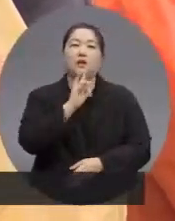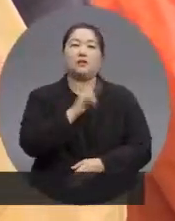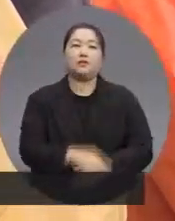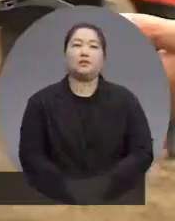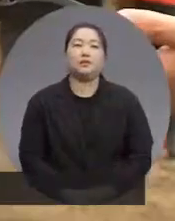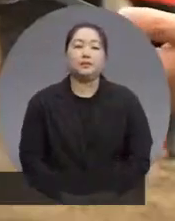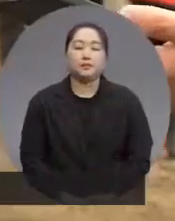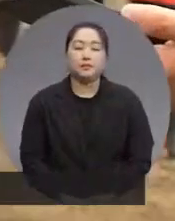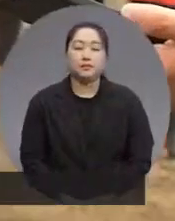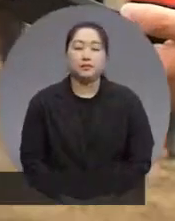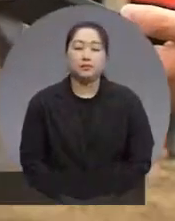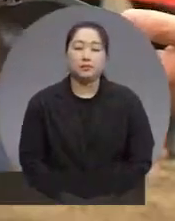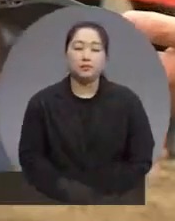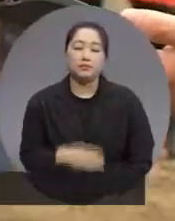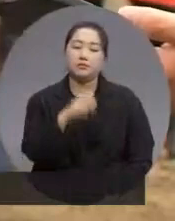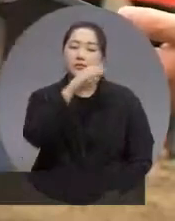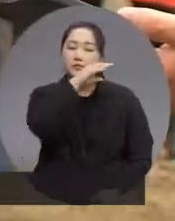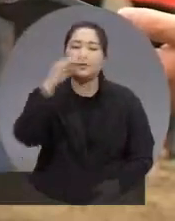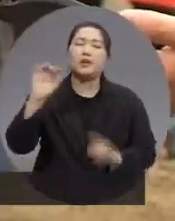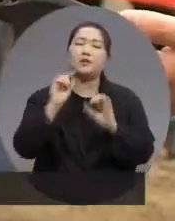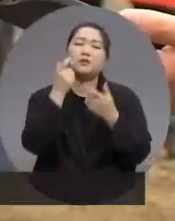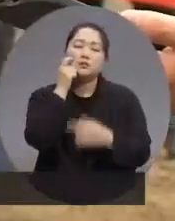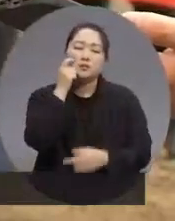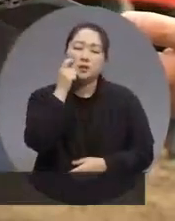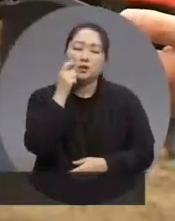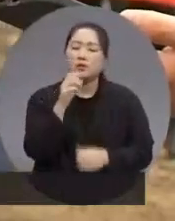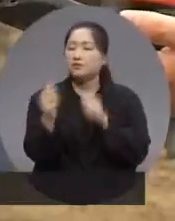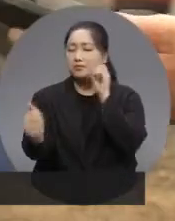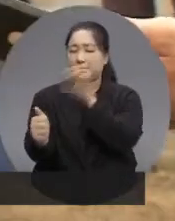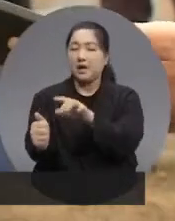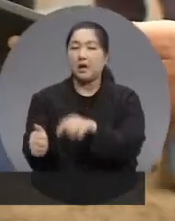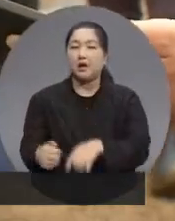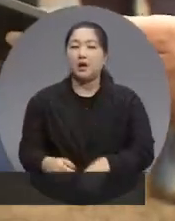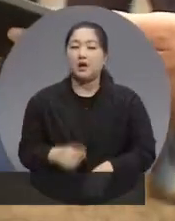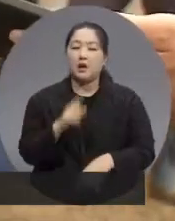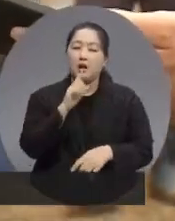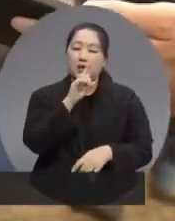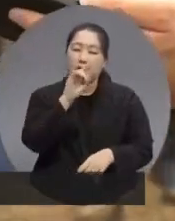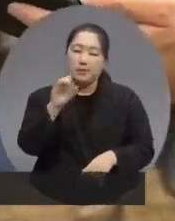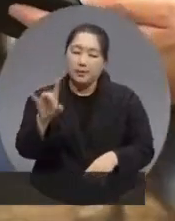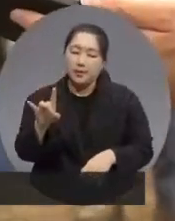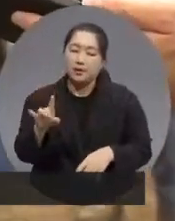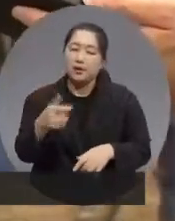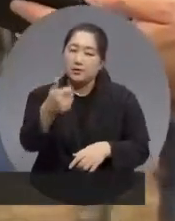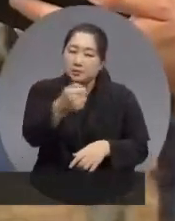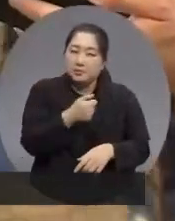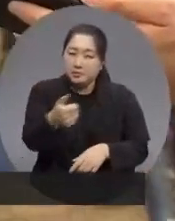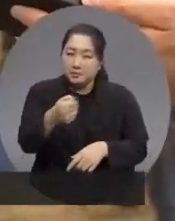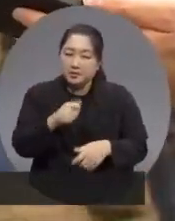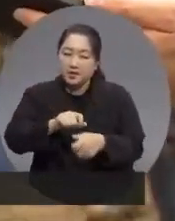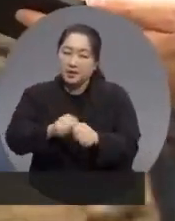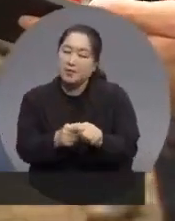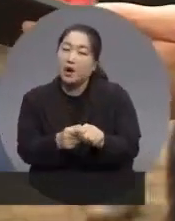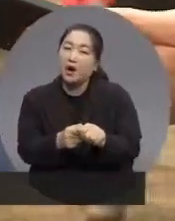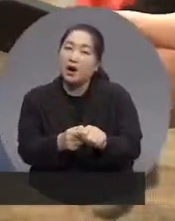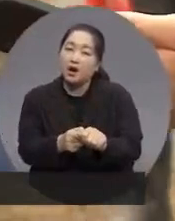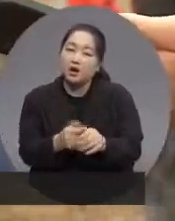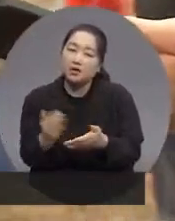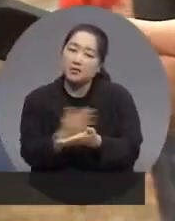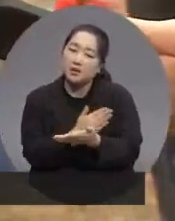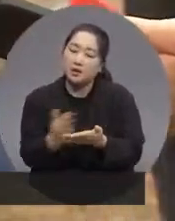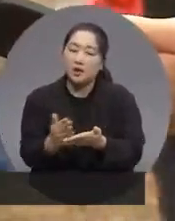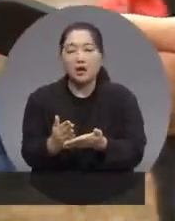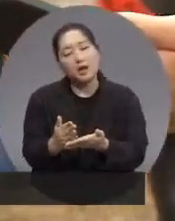내비쳤습니다. 적절하지 못했다고 제가 얘기했고 말 한마디 한마디를 가지고 징계라는